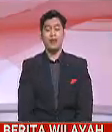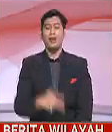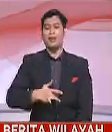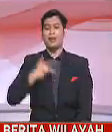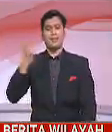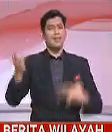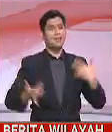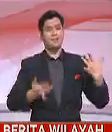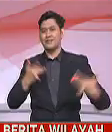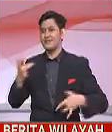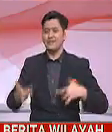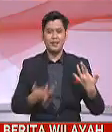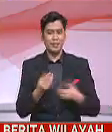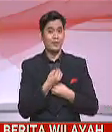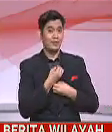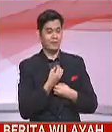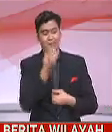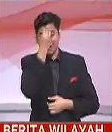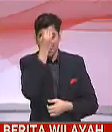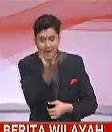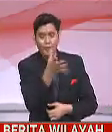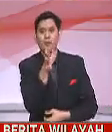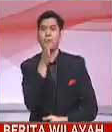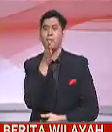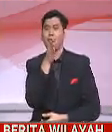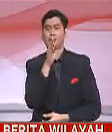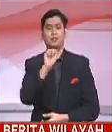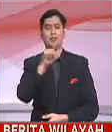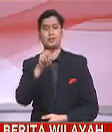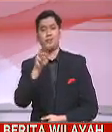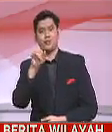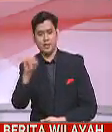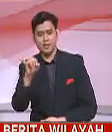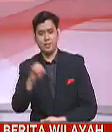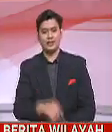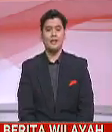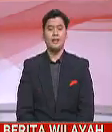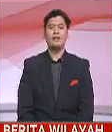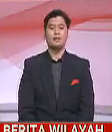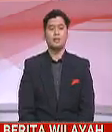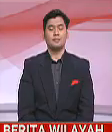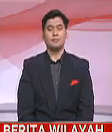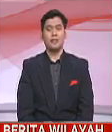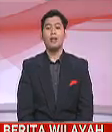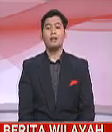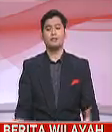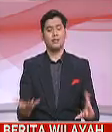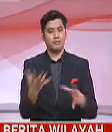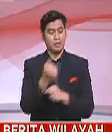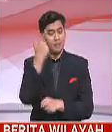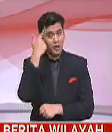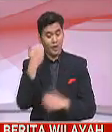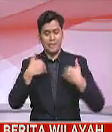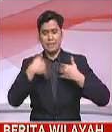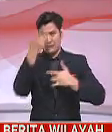Rasa gembira itu turut diluahkan ibu Muhammad Ammar Nur Syazwani Mazlan. Lepas dapat tahu yang dia